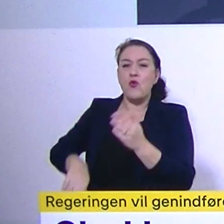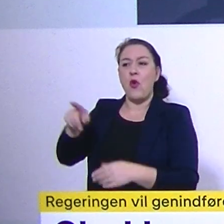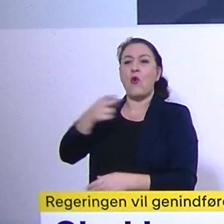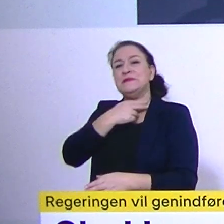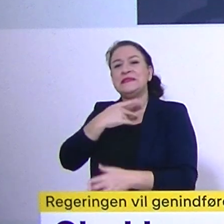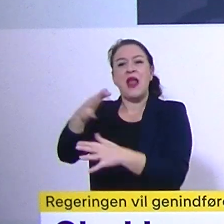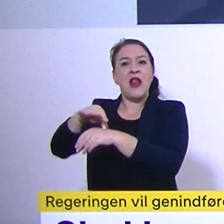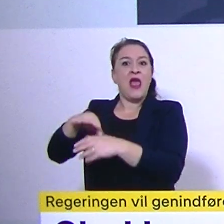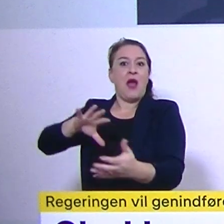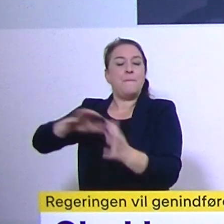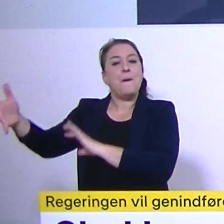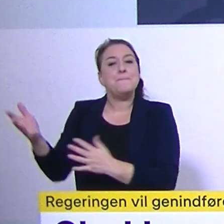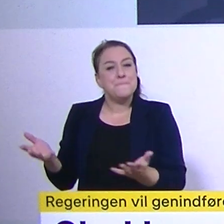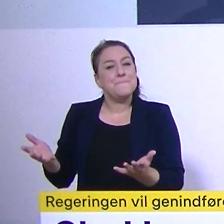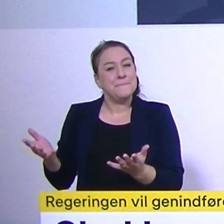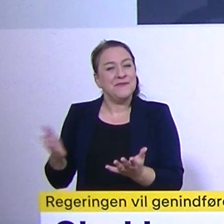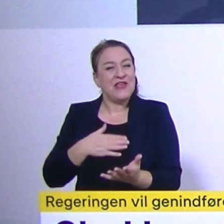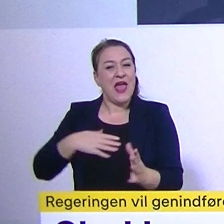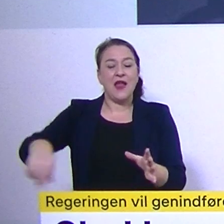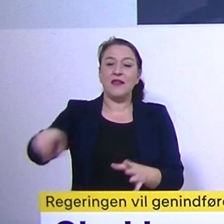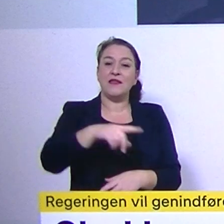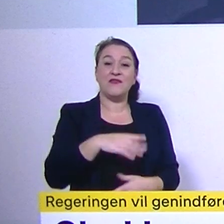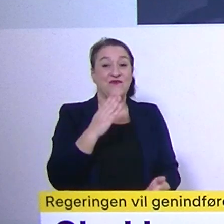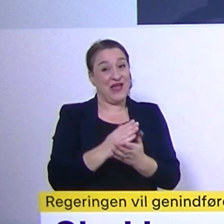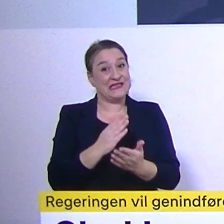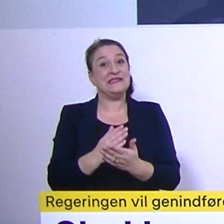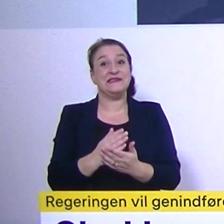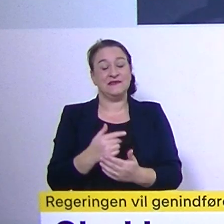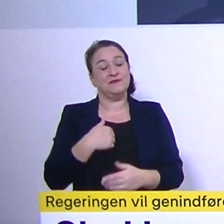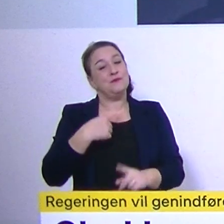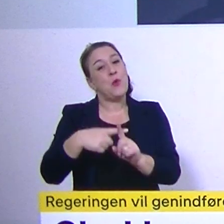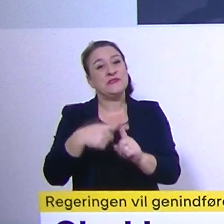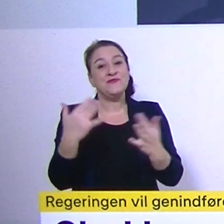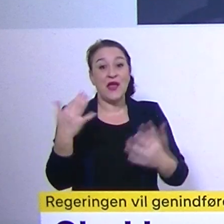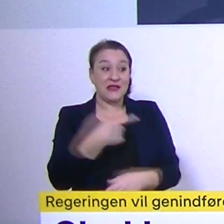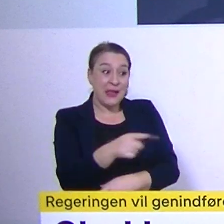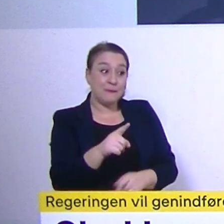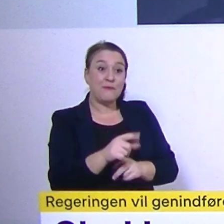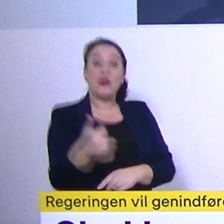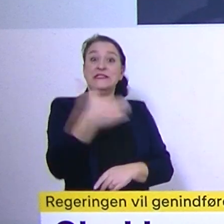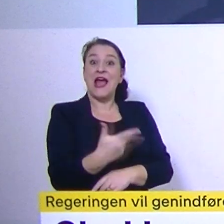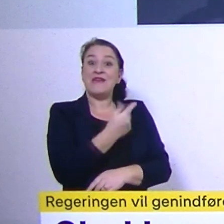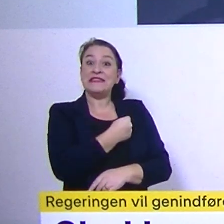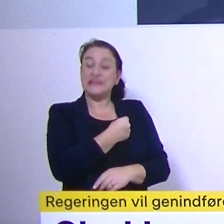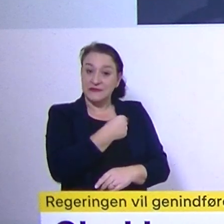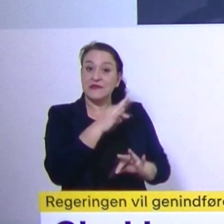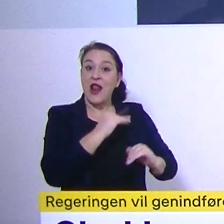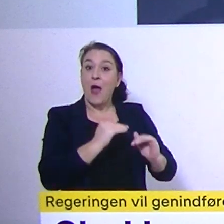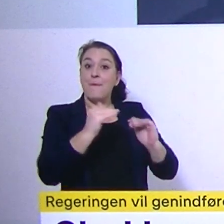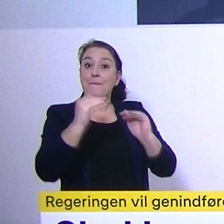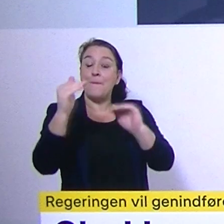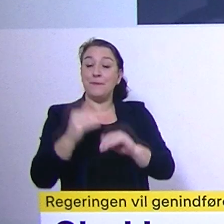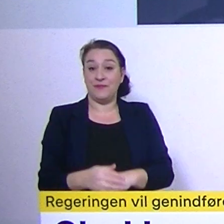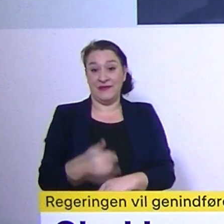er det også utroligt positivt, at antallet af førstegangsvaccinerede nu stiger. I den sidste uge blev ca.